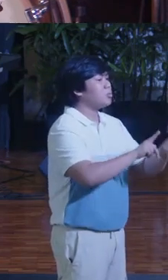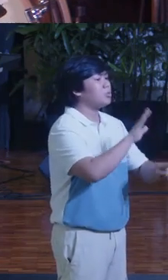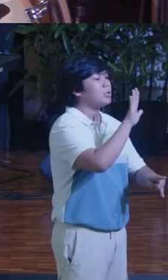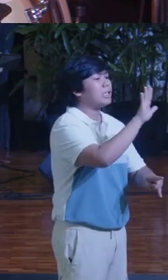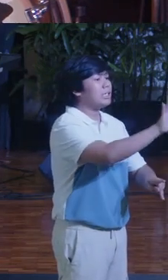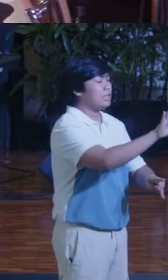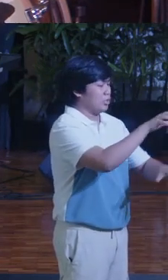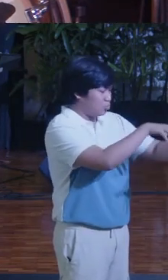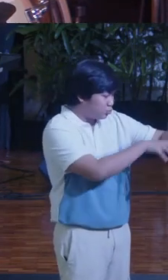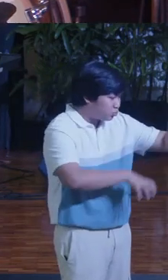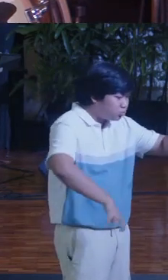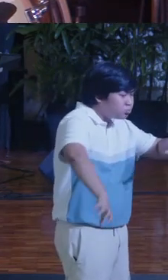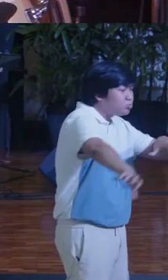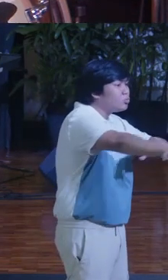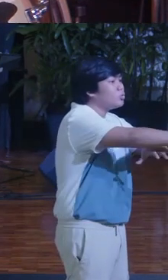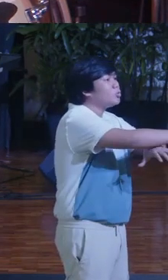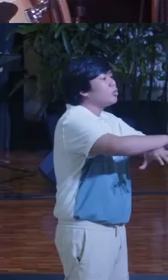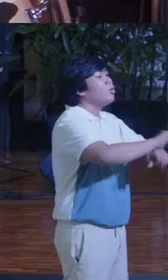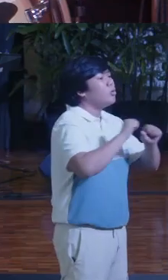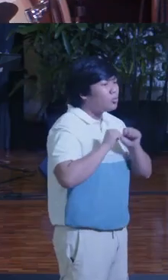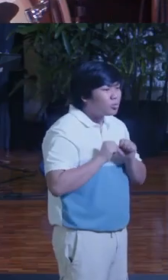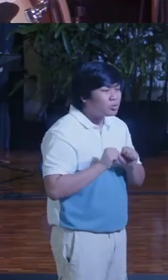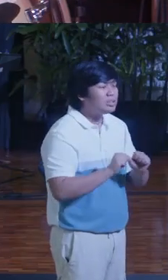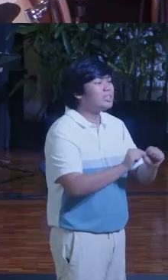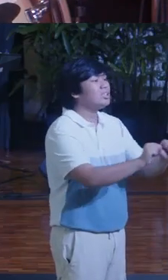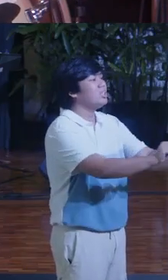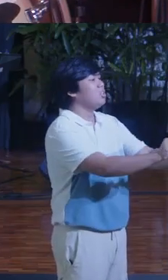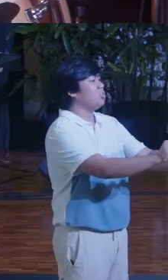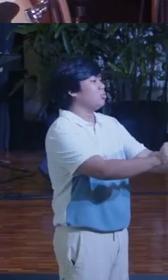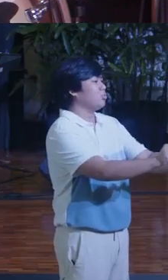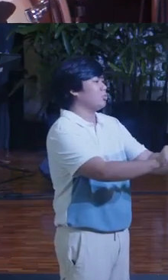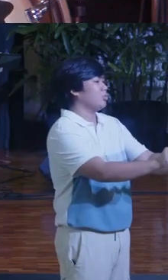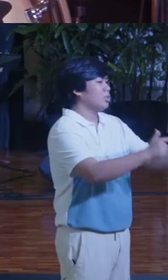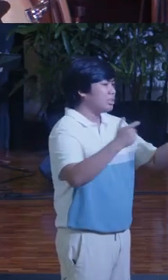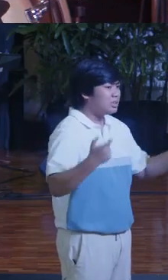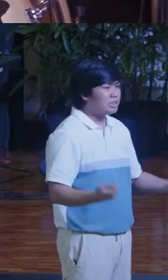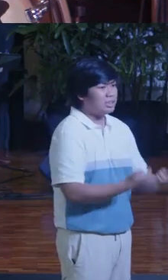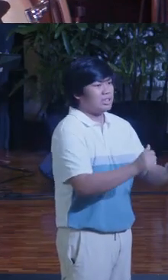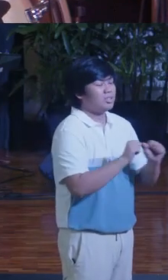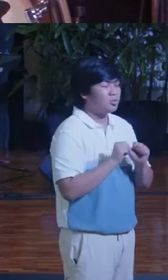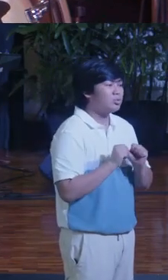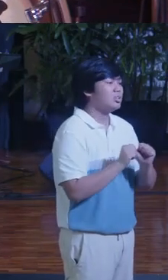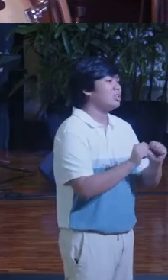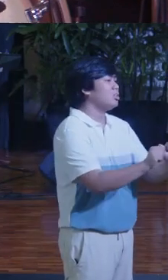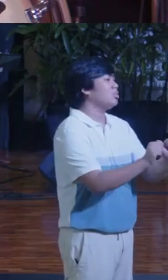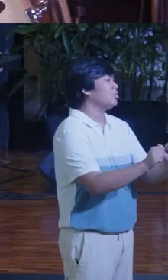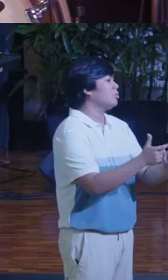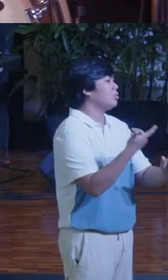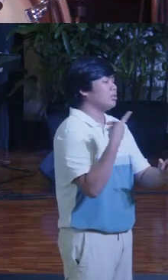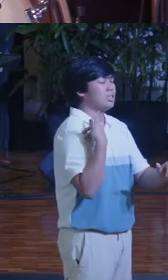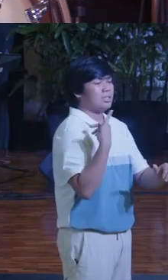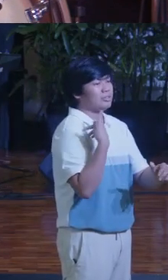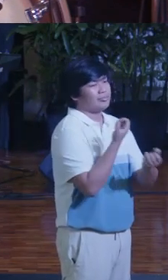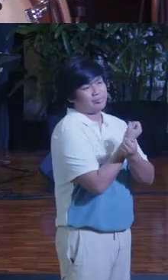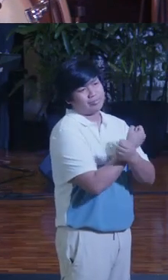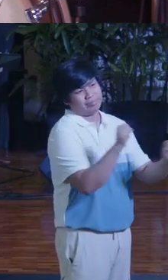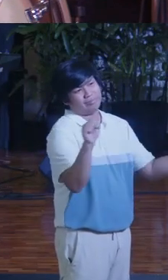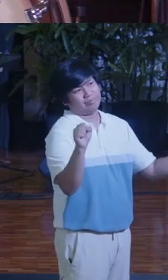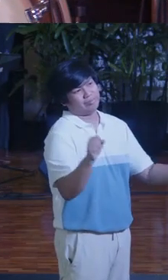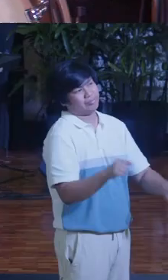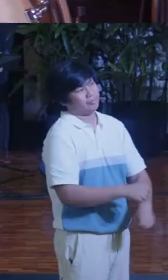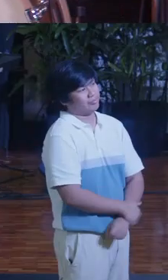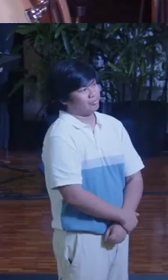na napapaalipin sa pagsunod sa kautusan, na napapaalipin